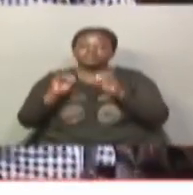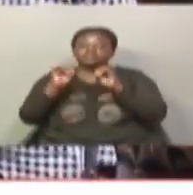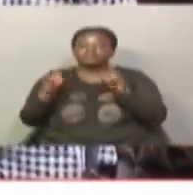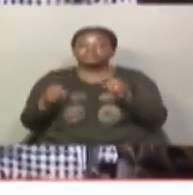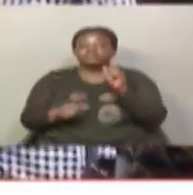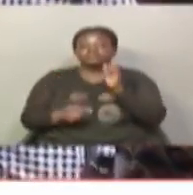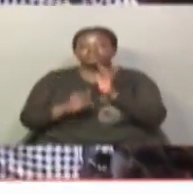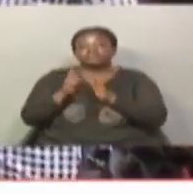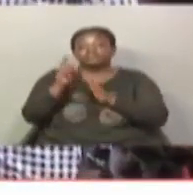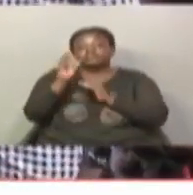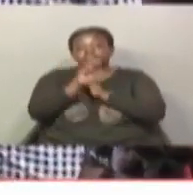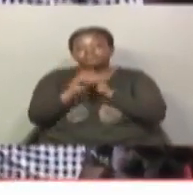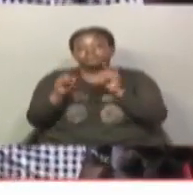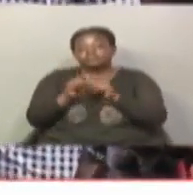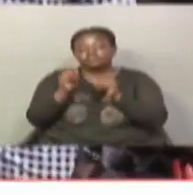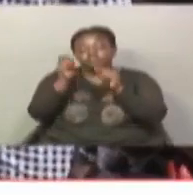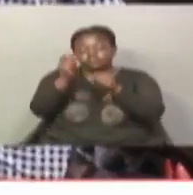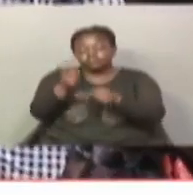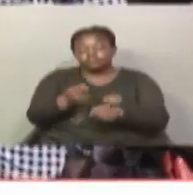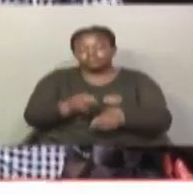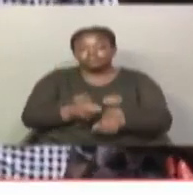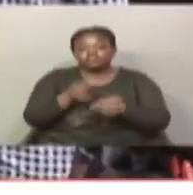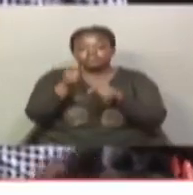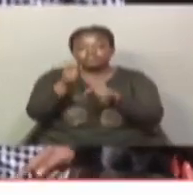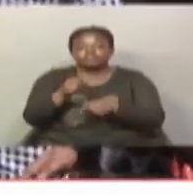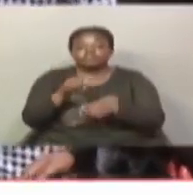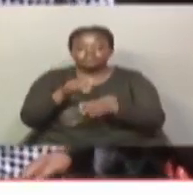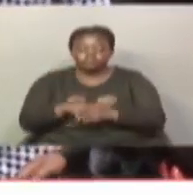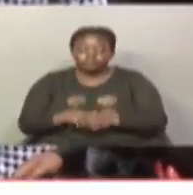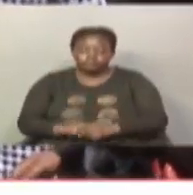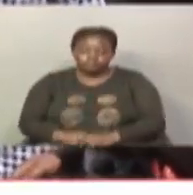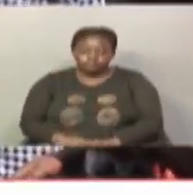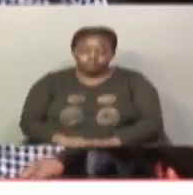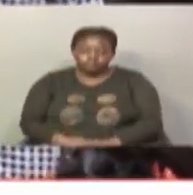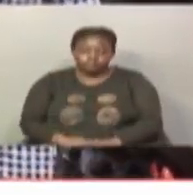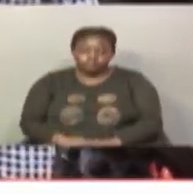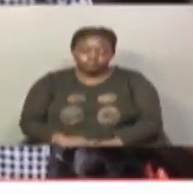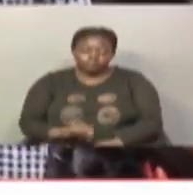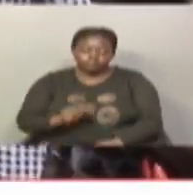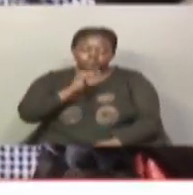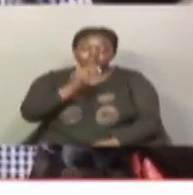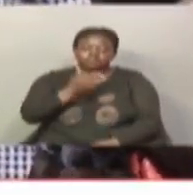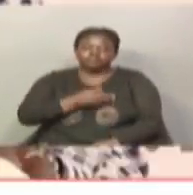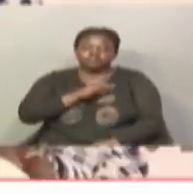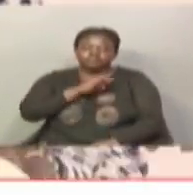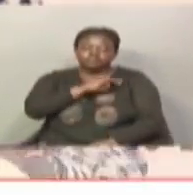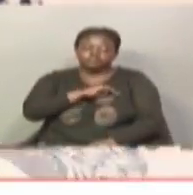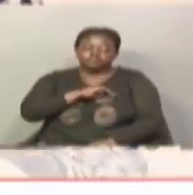agakulaakulanya eggwanga nga n'ebyobulimi mu bitwalidde. Our mission is to